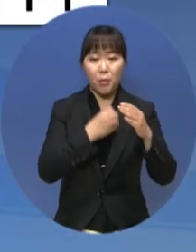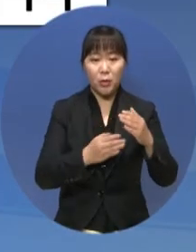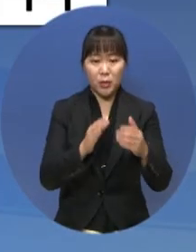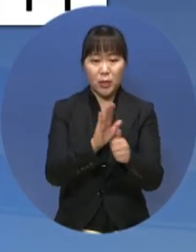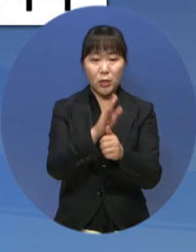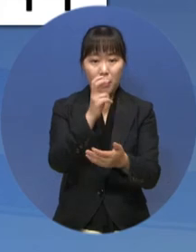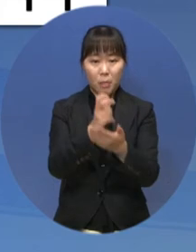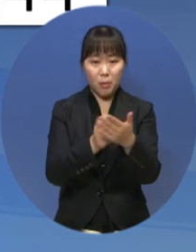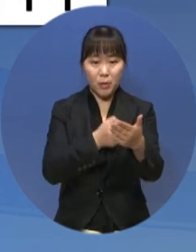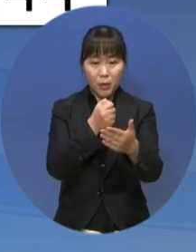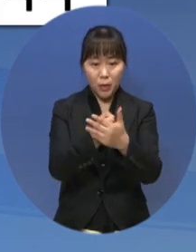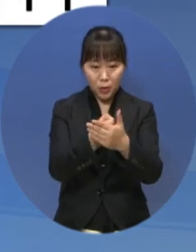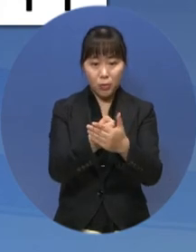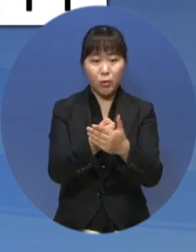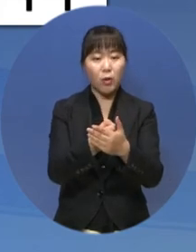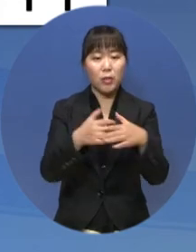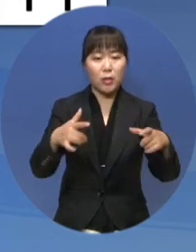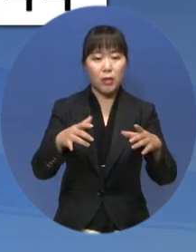장애아동복지지원법 제정으로